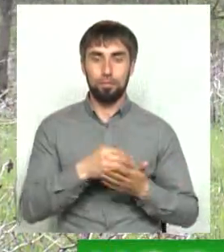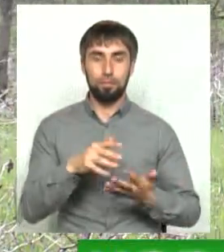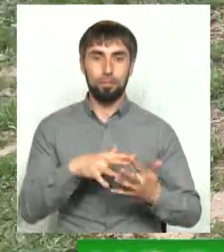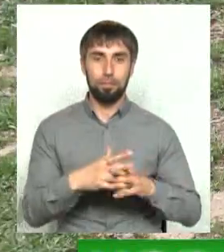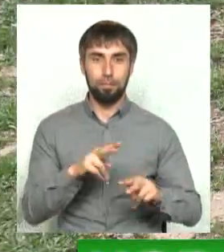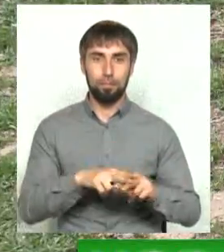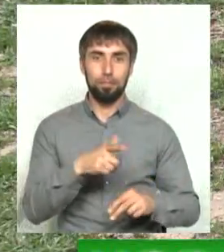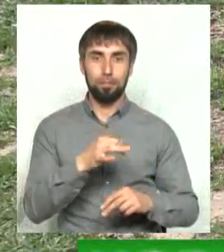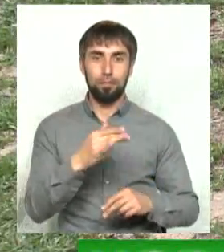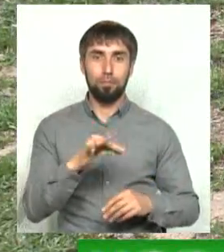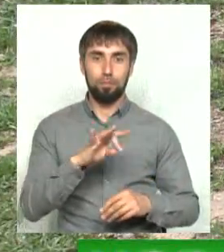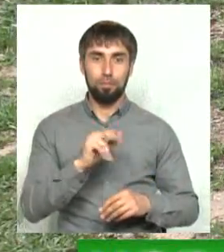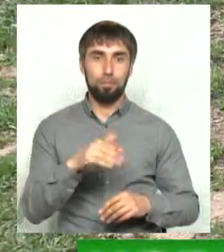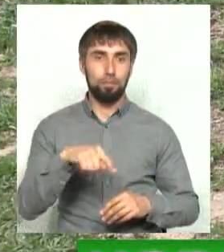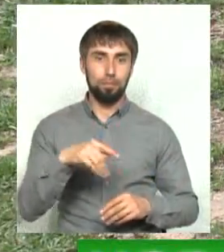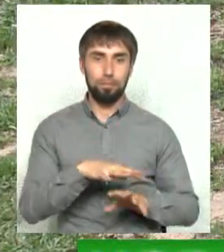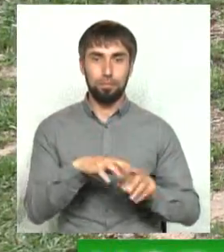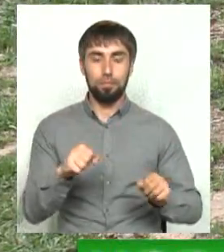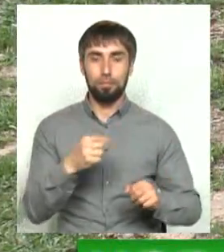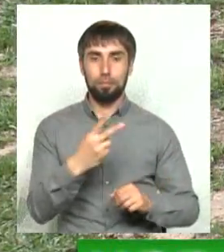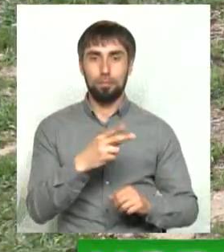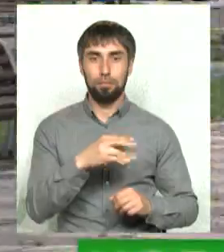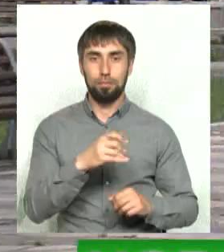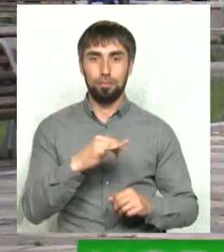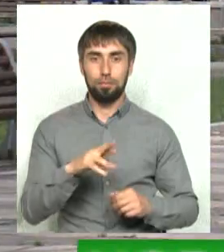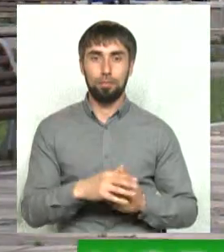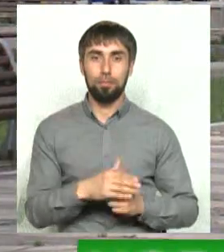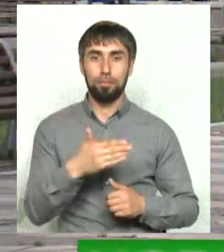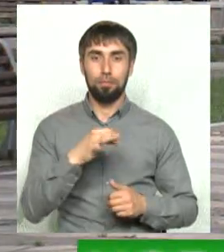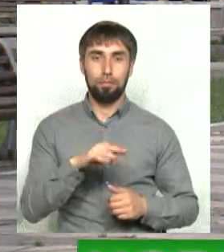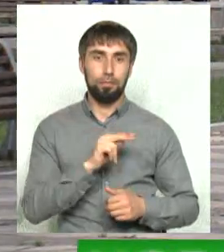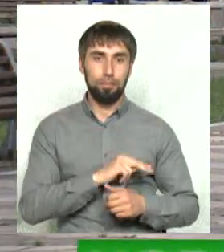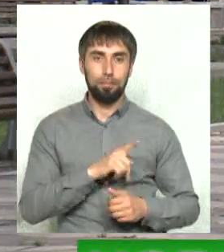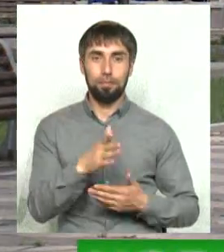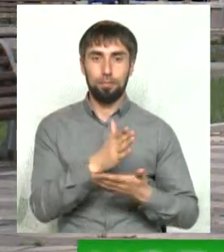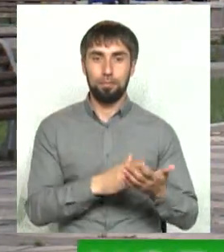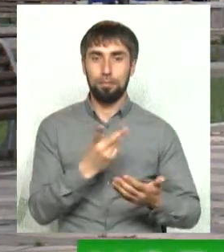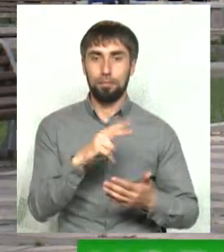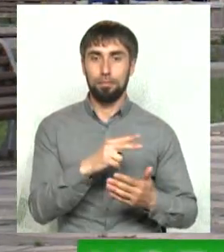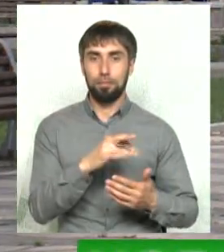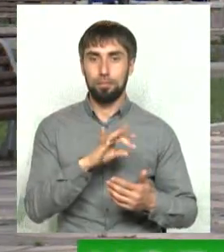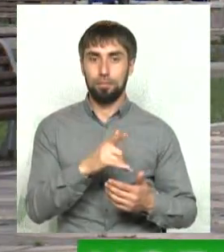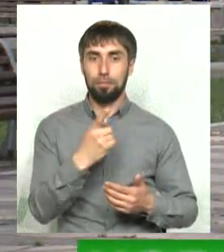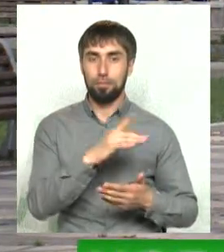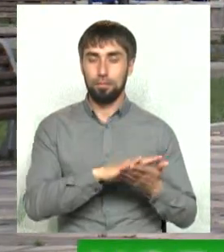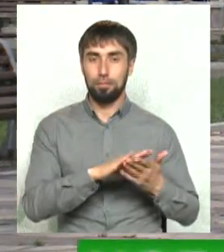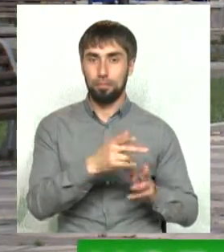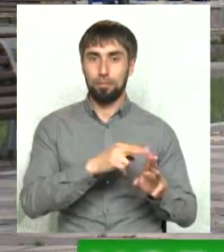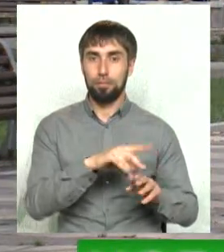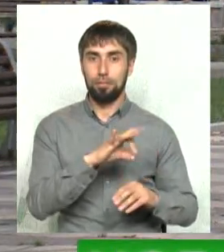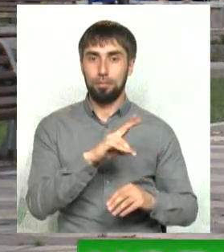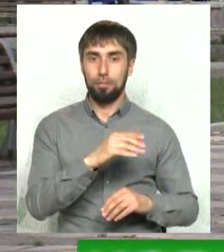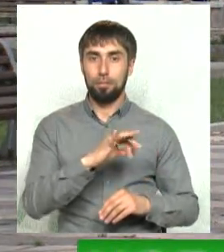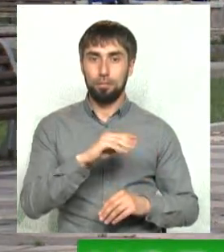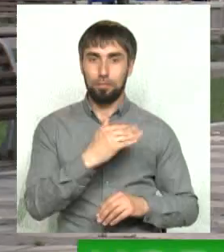пункты. Генеральная уборка в Карабулаке охватила сразу две территории. Фронт работ здесь поделили на два лагеря. Пока одни очищают прибрежную зону